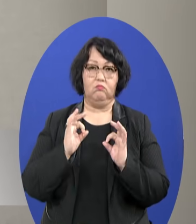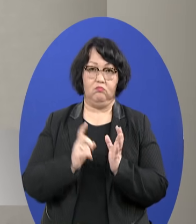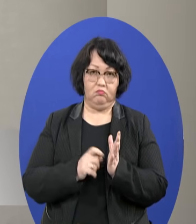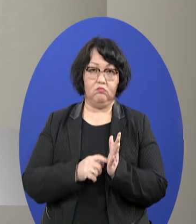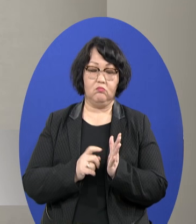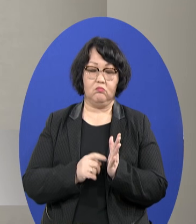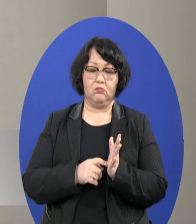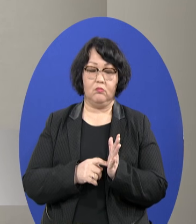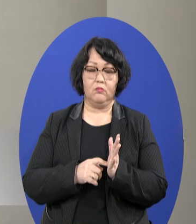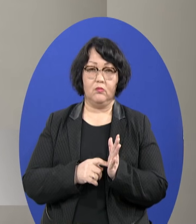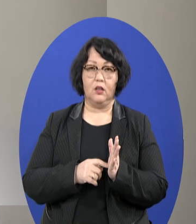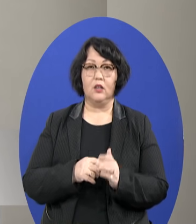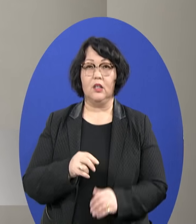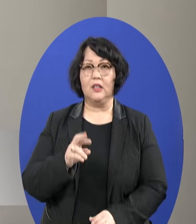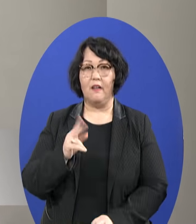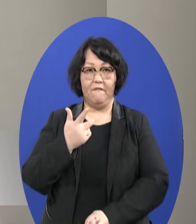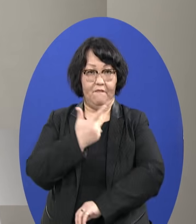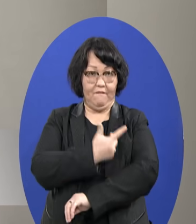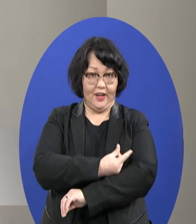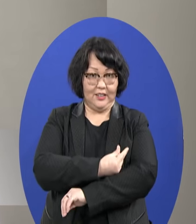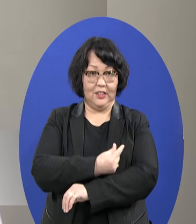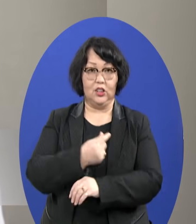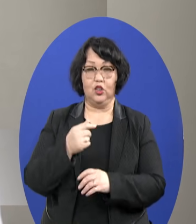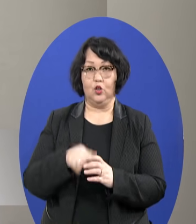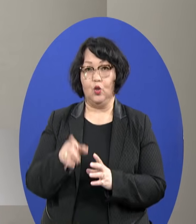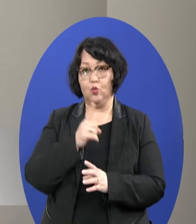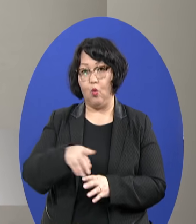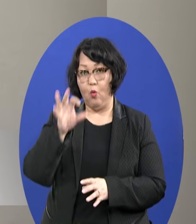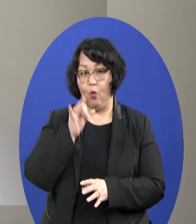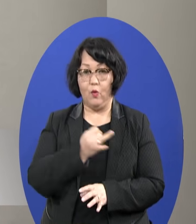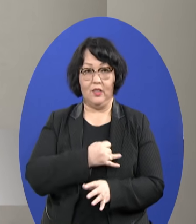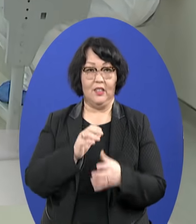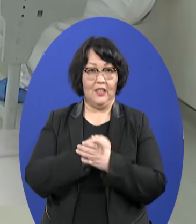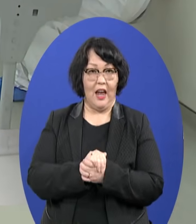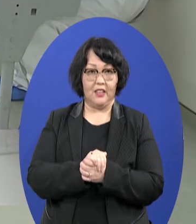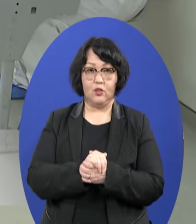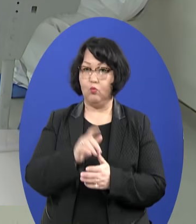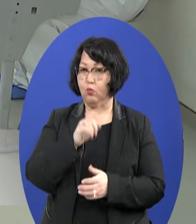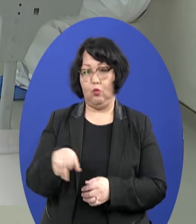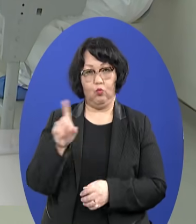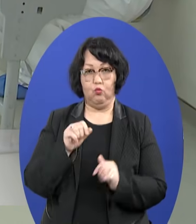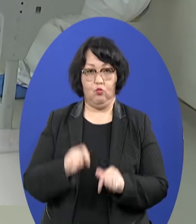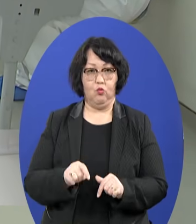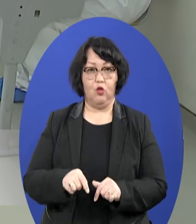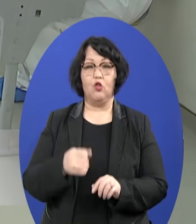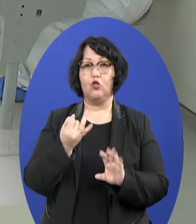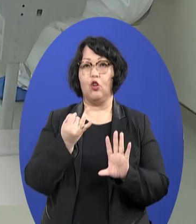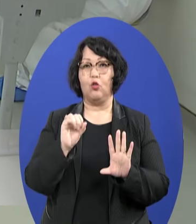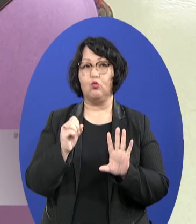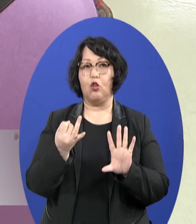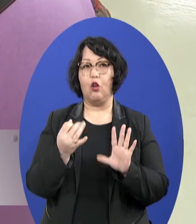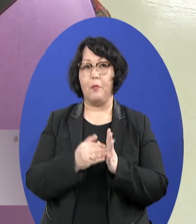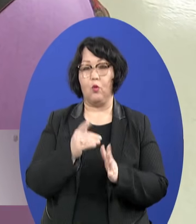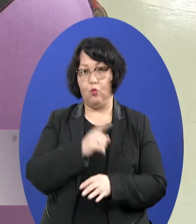нөгөө яг энэ одоо вакцинд бас яг 100% найдаж юусо болохгүй. Өнөөдрийн байдлаар 707,000 гаруй